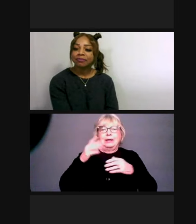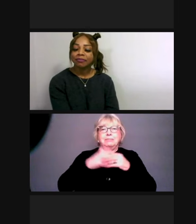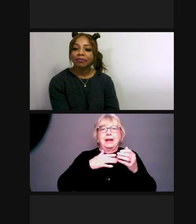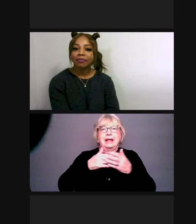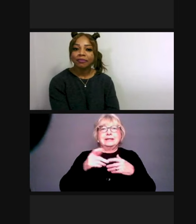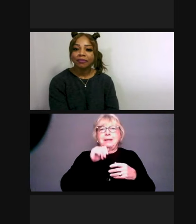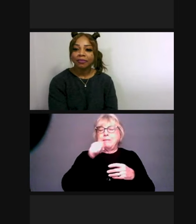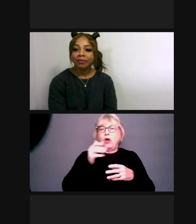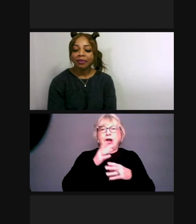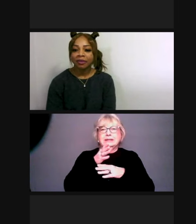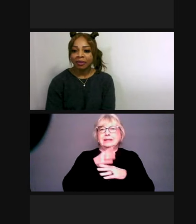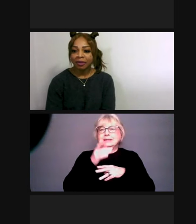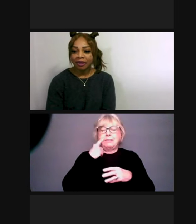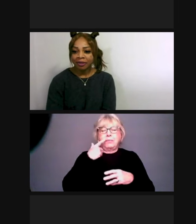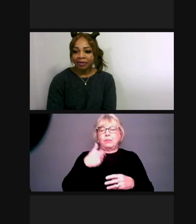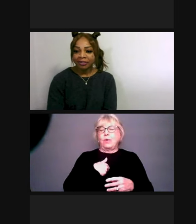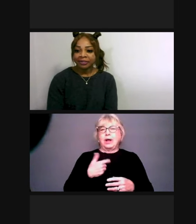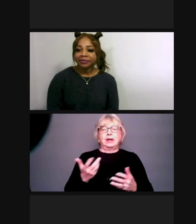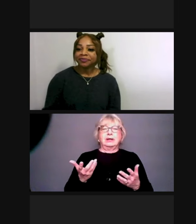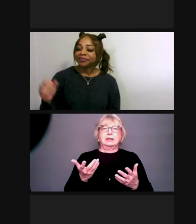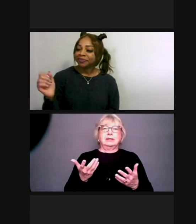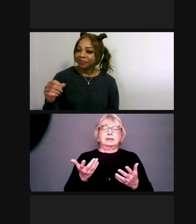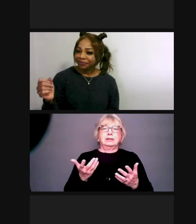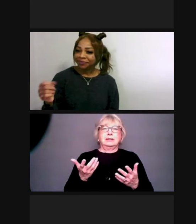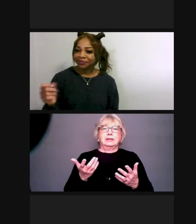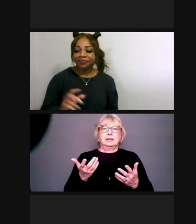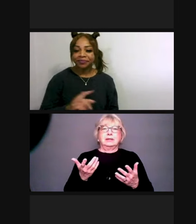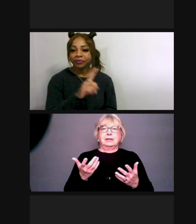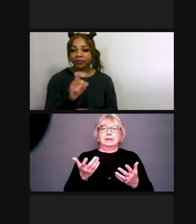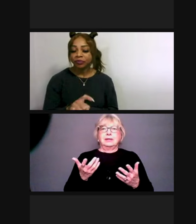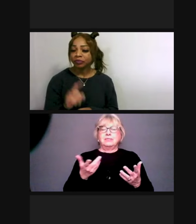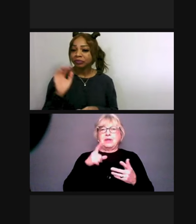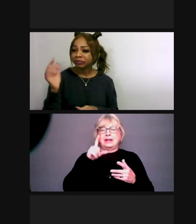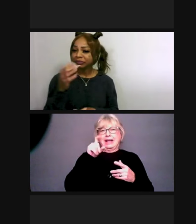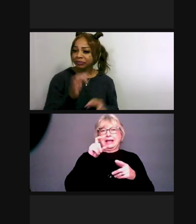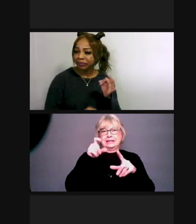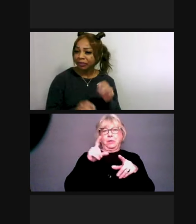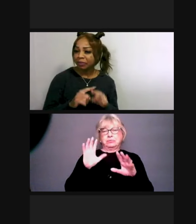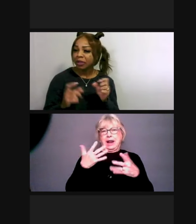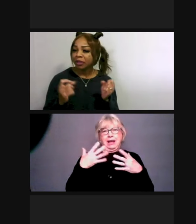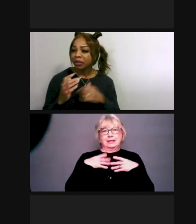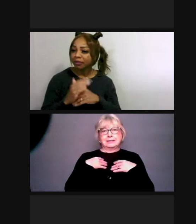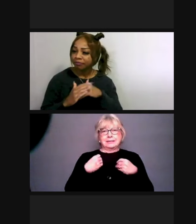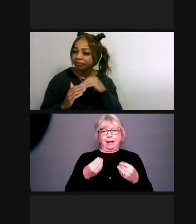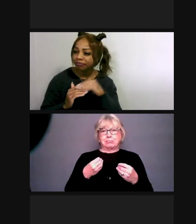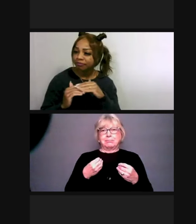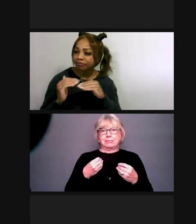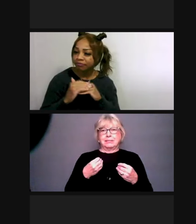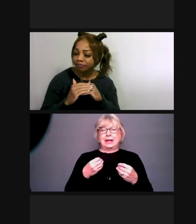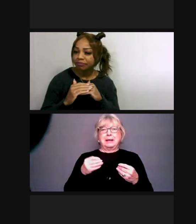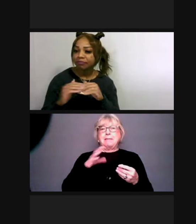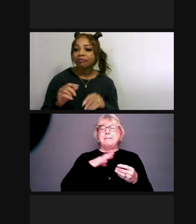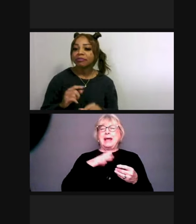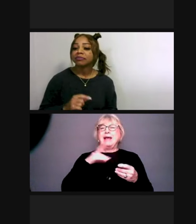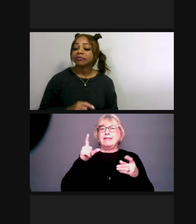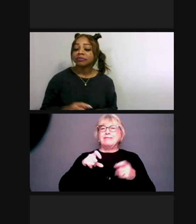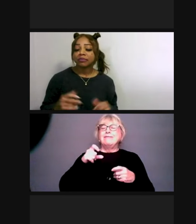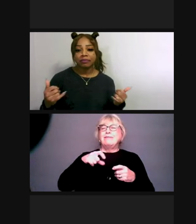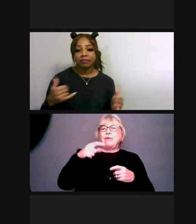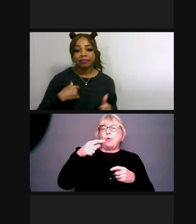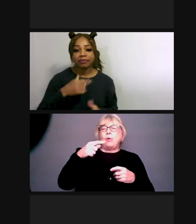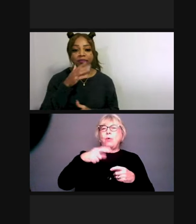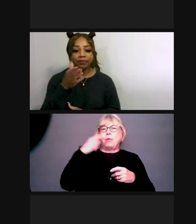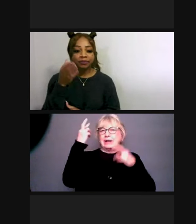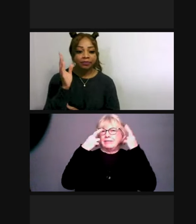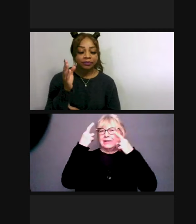accessibles pour moi. Donc, cette question qui semble simple, mais il y a beaucoup de choses à prendre en considération.